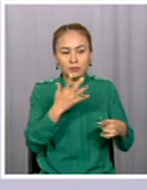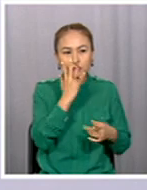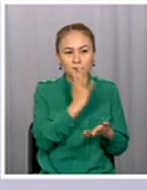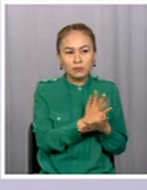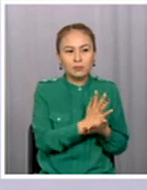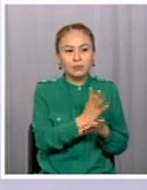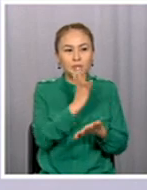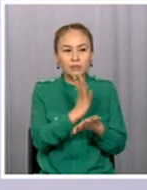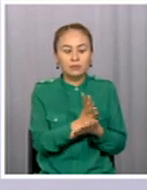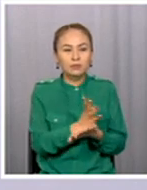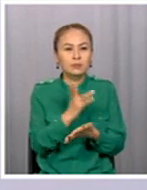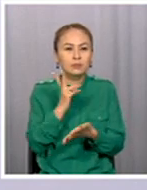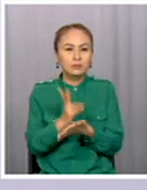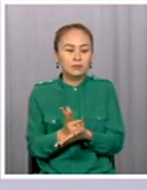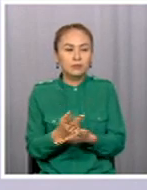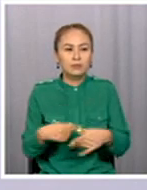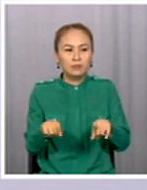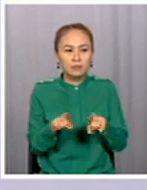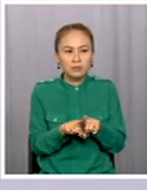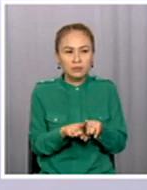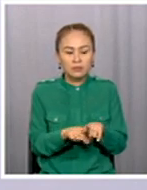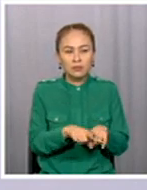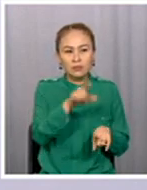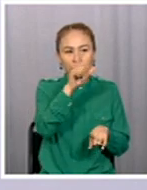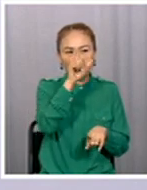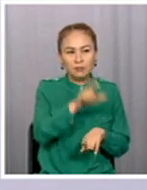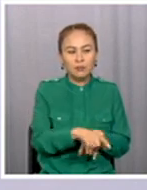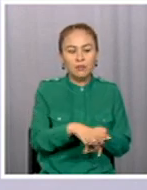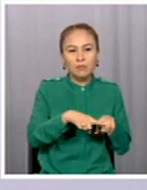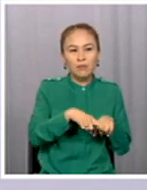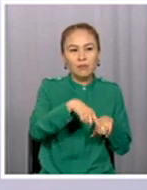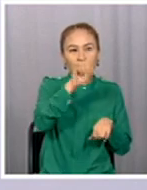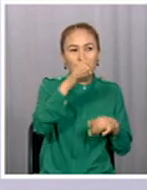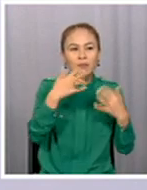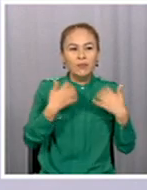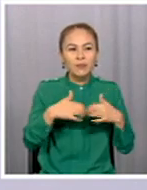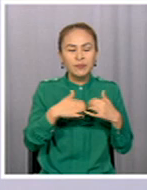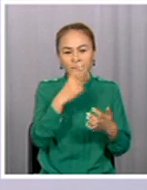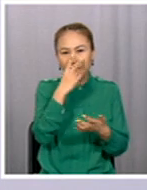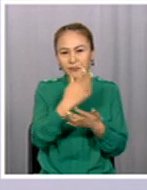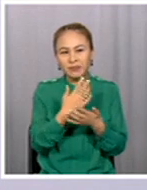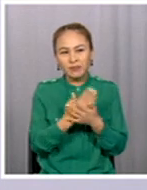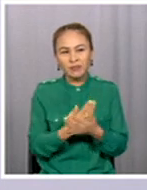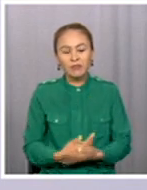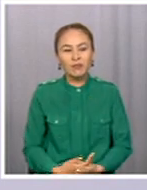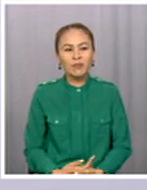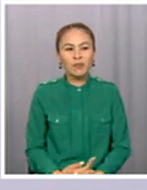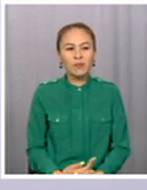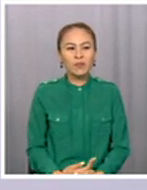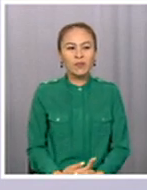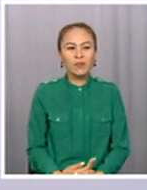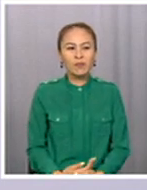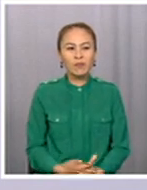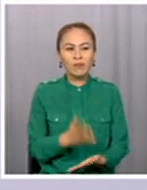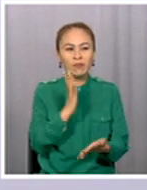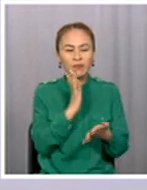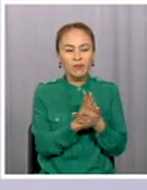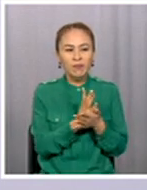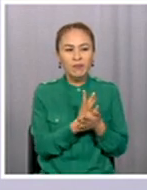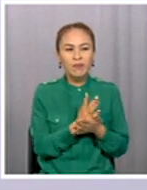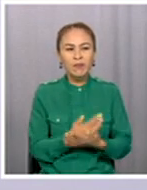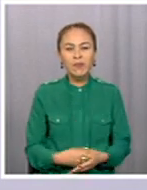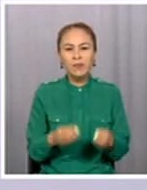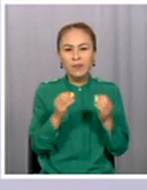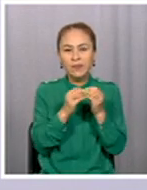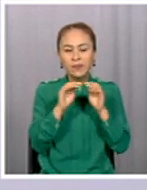4-тік баға, 3-тік баға деген сияқты. Ал мына тігінен балалардың саны көрсетілген. Олай болса, қараймыз, 5-тік бағаны алған